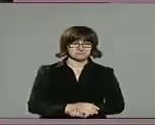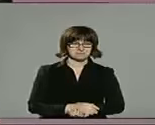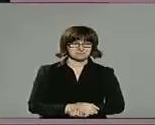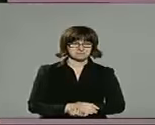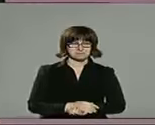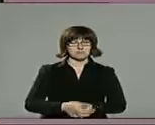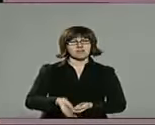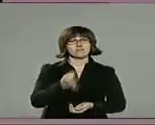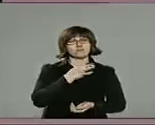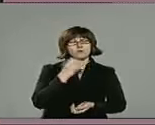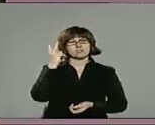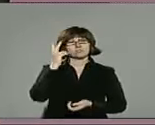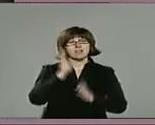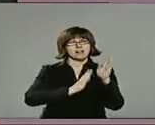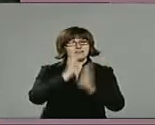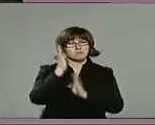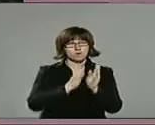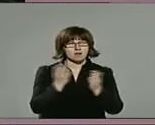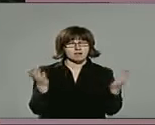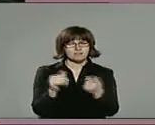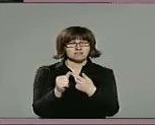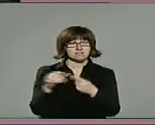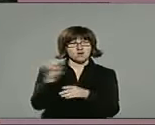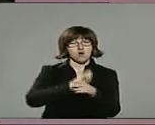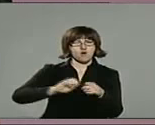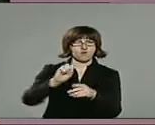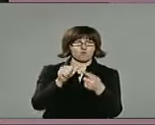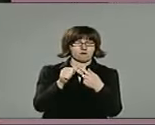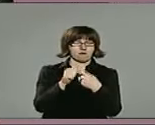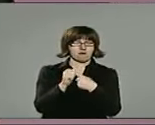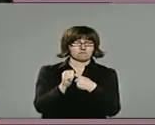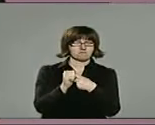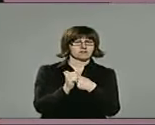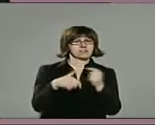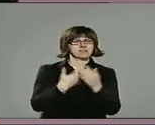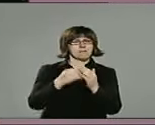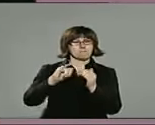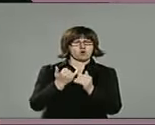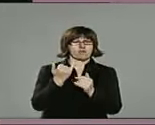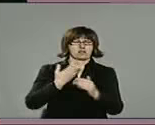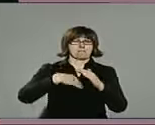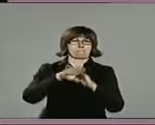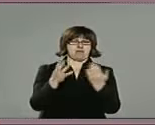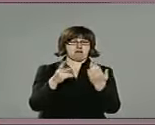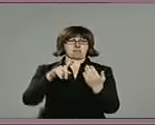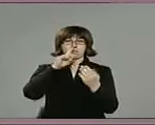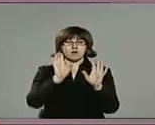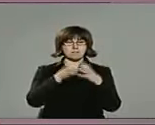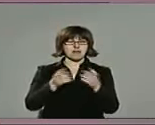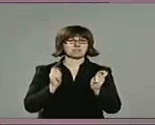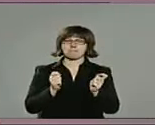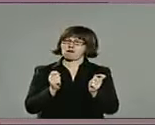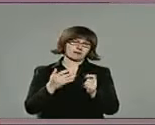Für uns Sozialdemokratinnen und Sozialdemokraten in Europa ist dieses Projekt viel mehr als nur ein gemeinsamer